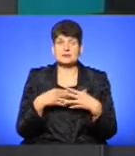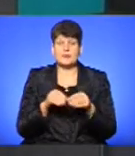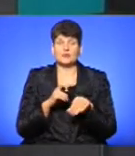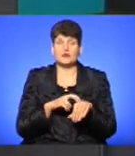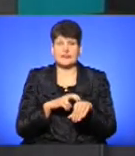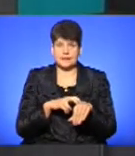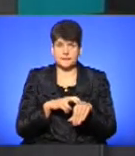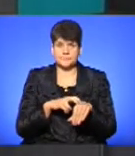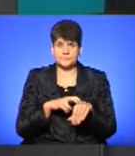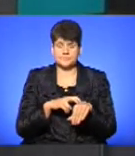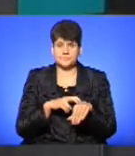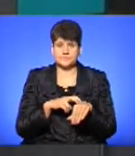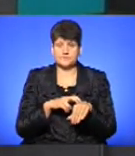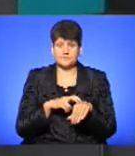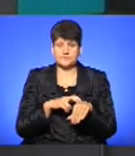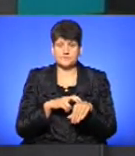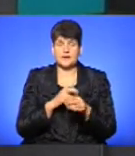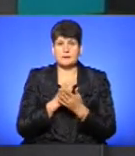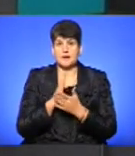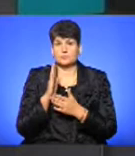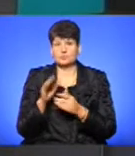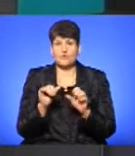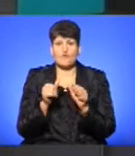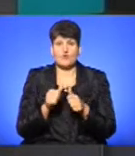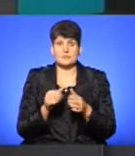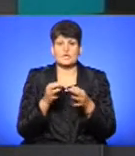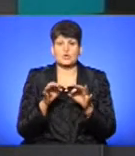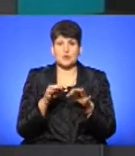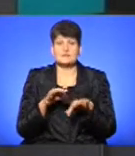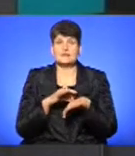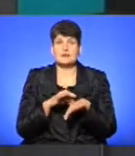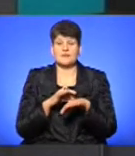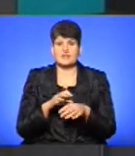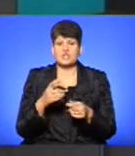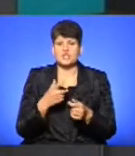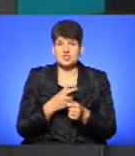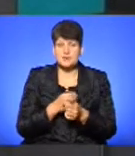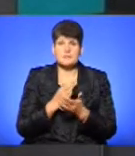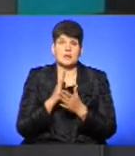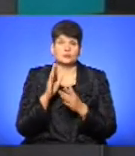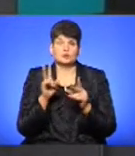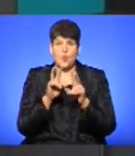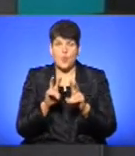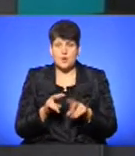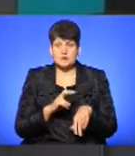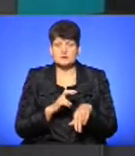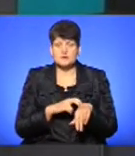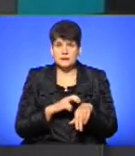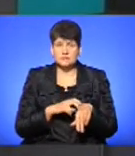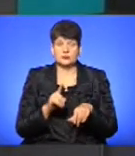відповідно, має бути оформлений дозвіл на проведення щеплення, має бути огляд лікарем про те, що